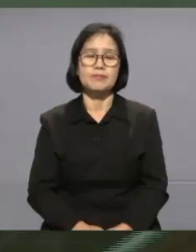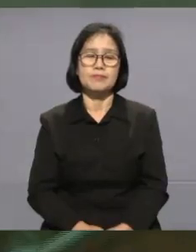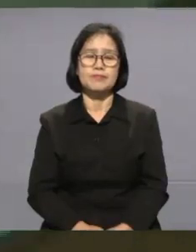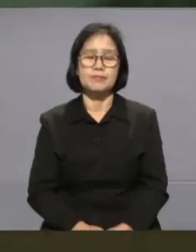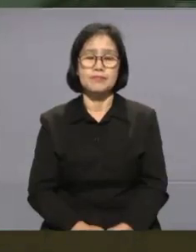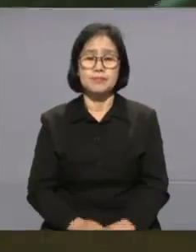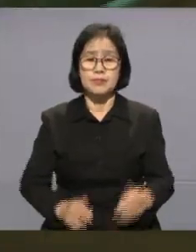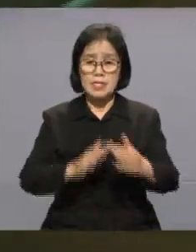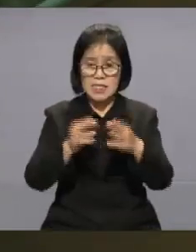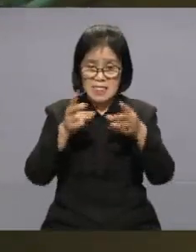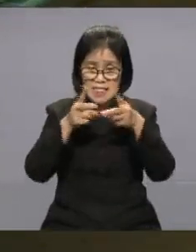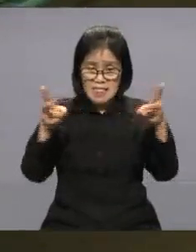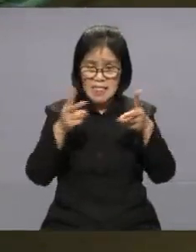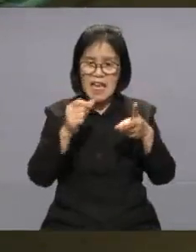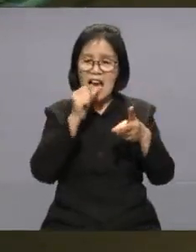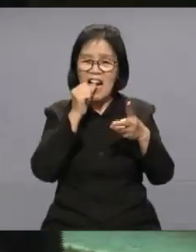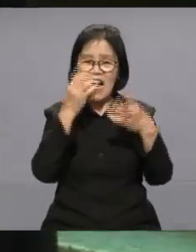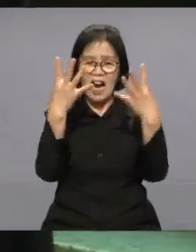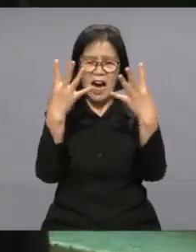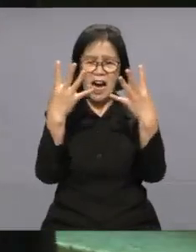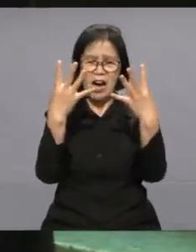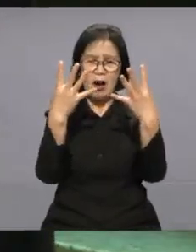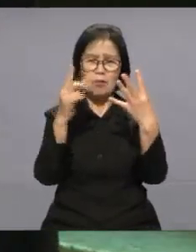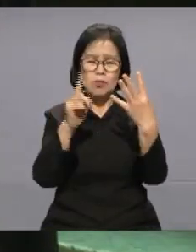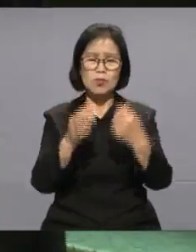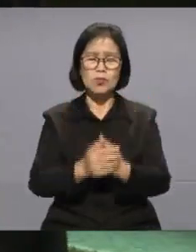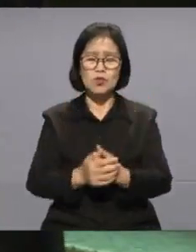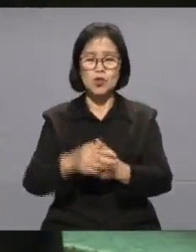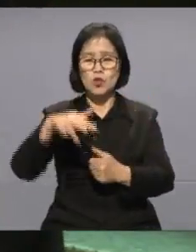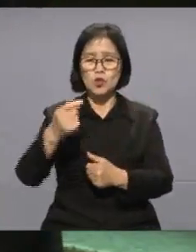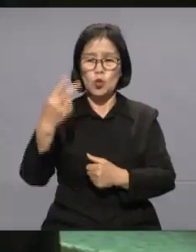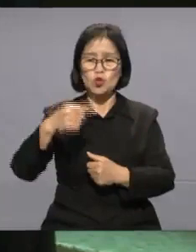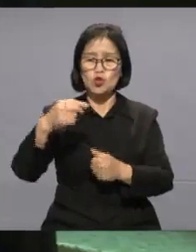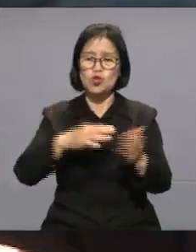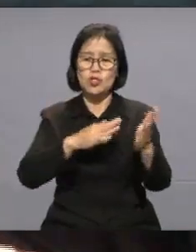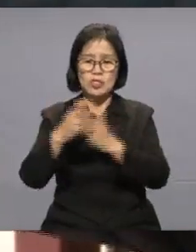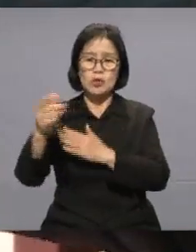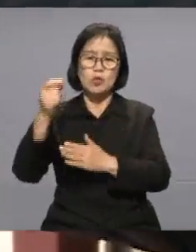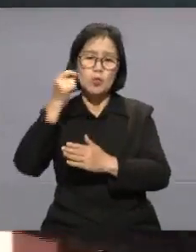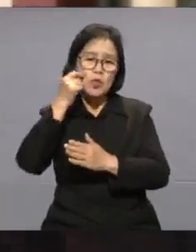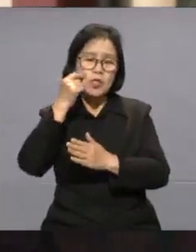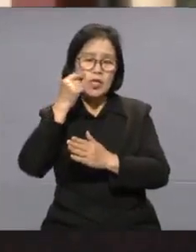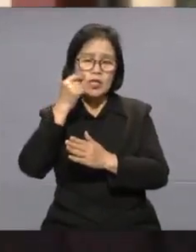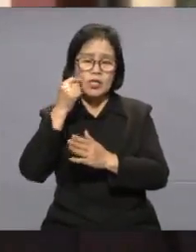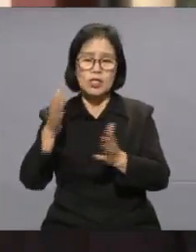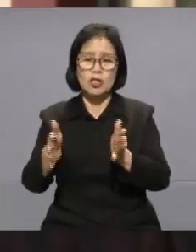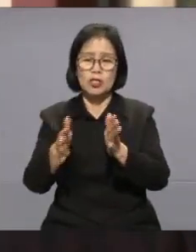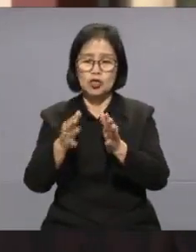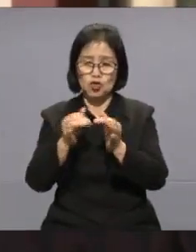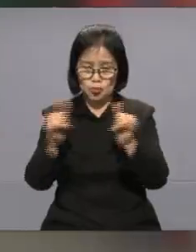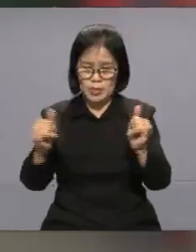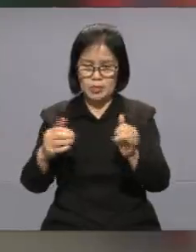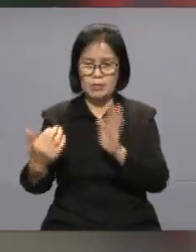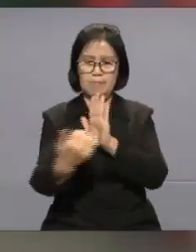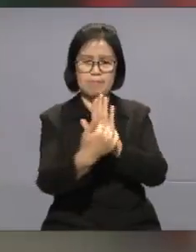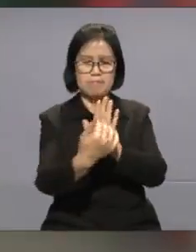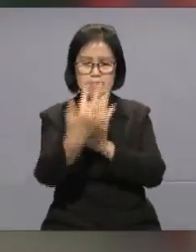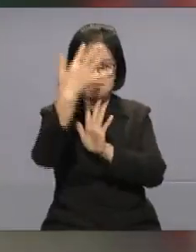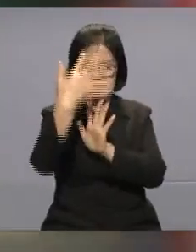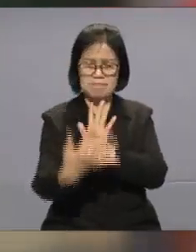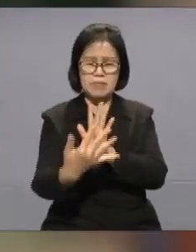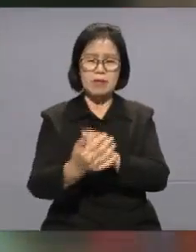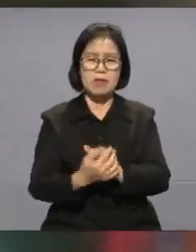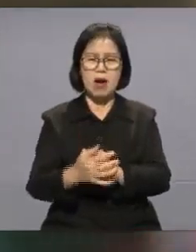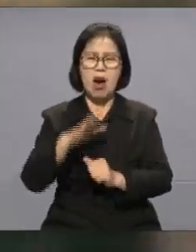다세대 주택 2층에 쇠창살이 쳐 있습니다. 조두순이 이사를 못 오게 주민들이 설치한 겁니다. 거센